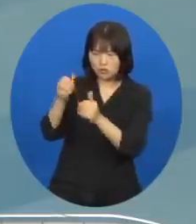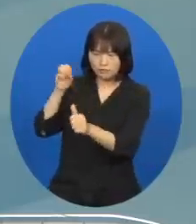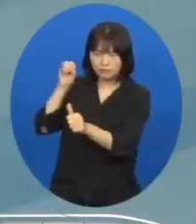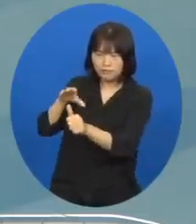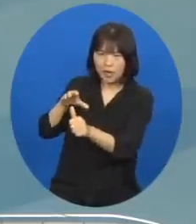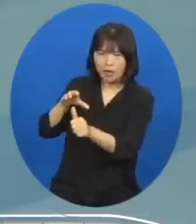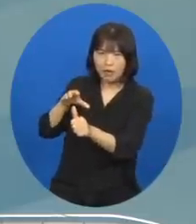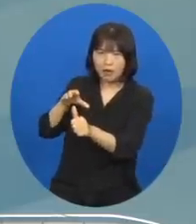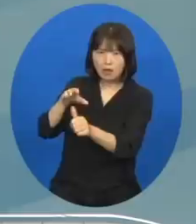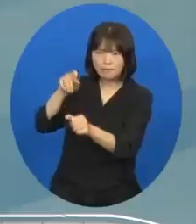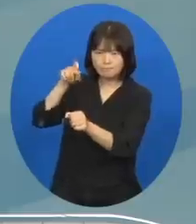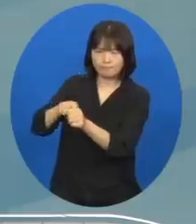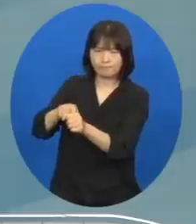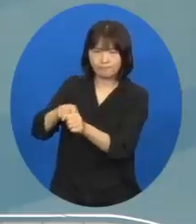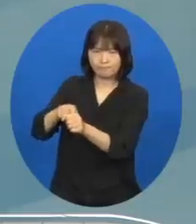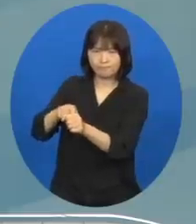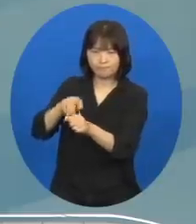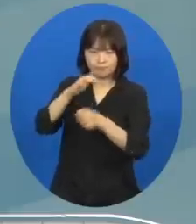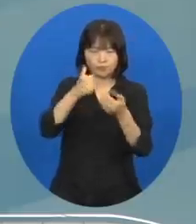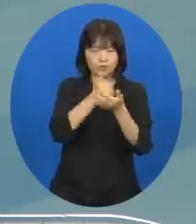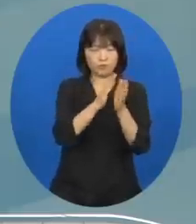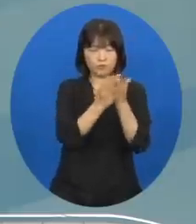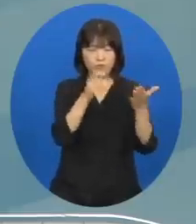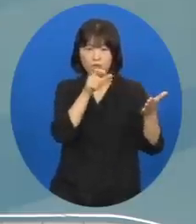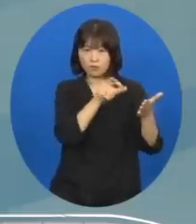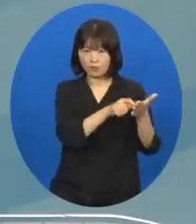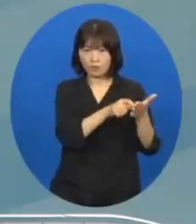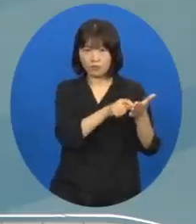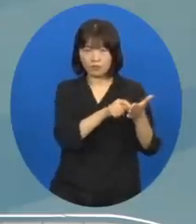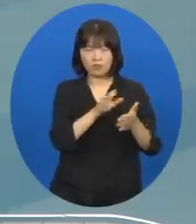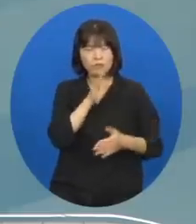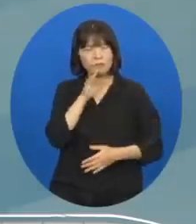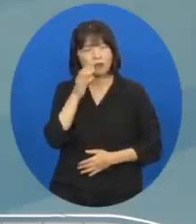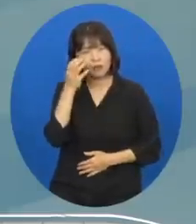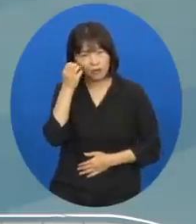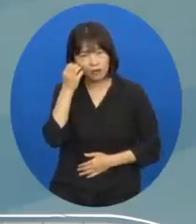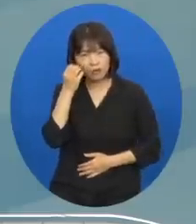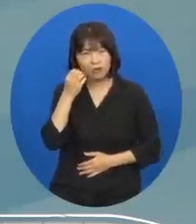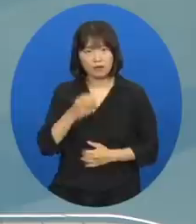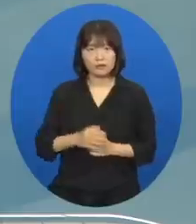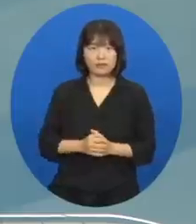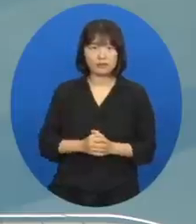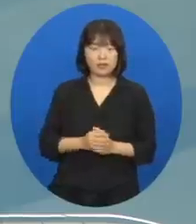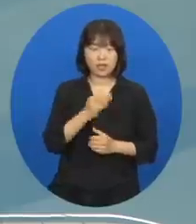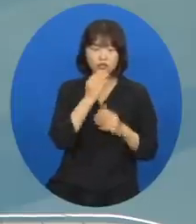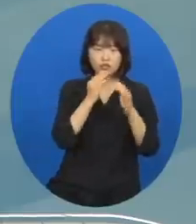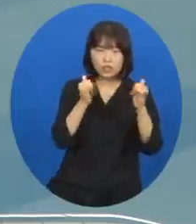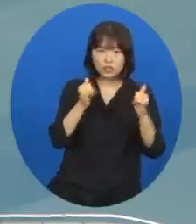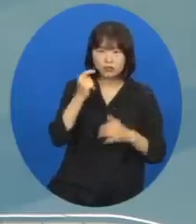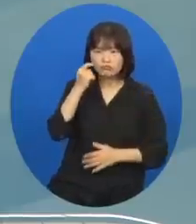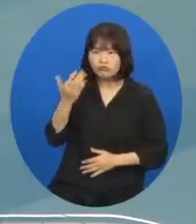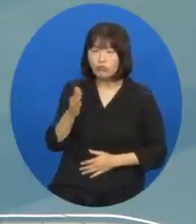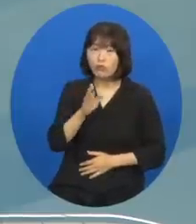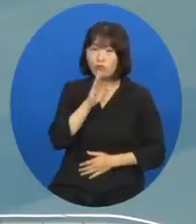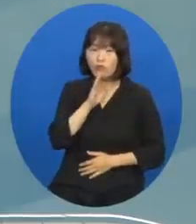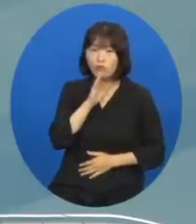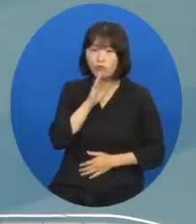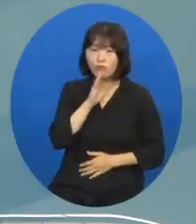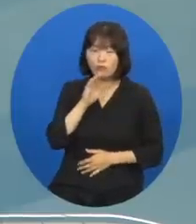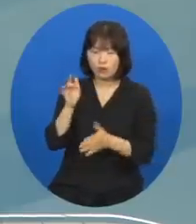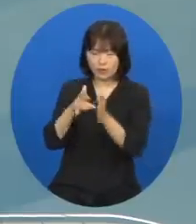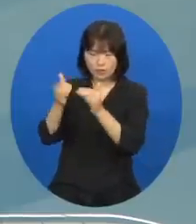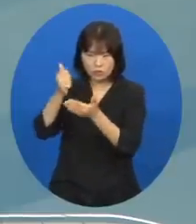했다고 성경은 기록합니다. 참 이상한 일이죠. 분명히 유대인들이 물은 거잖아요.